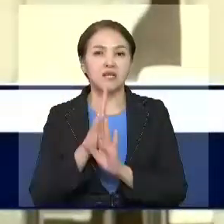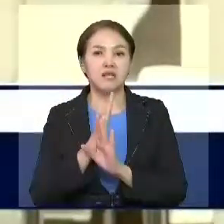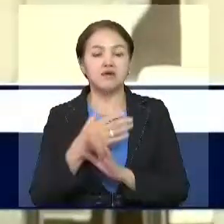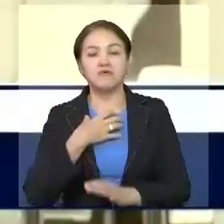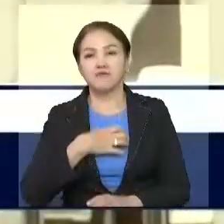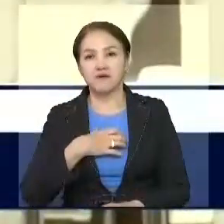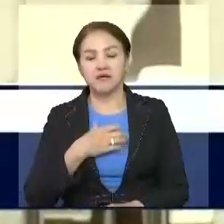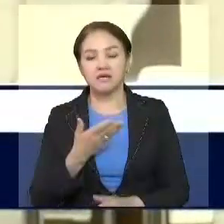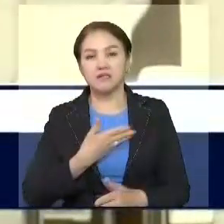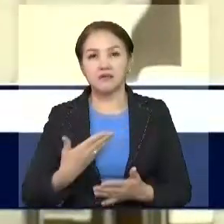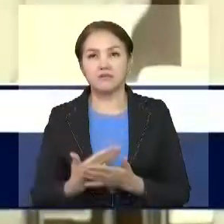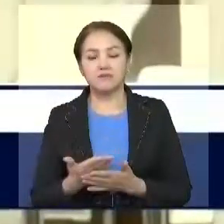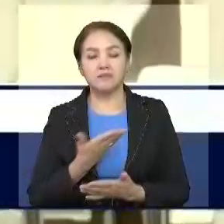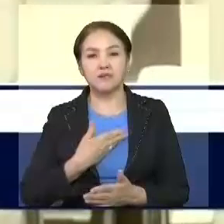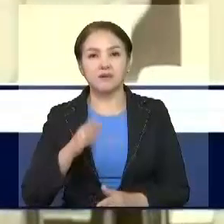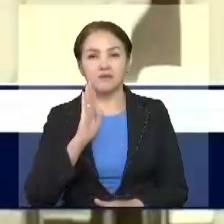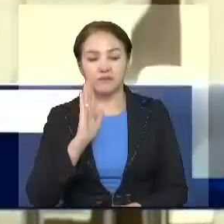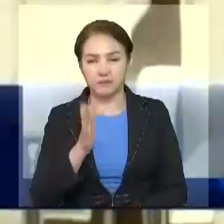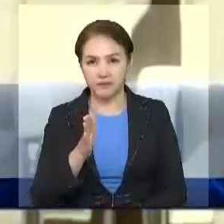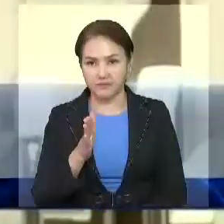важны. Мы будем